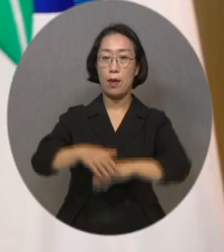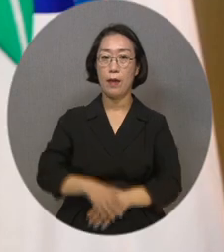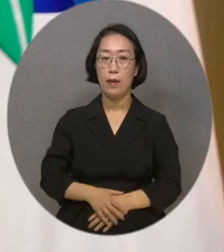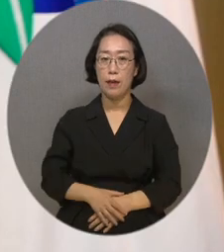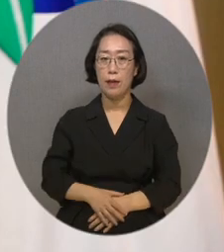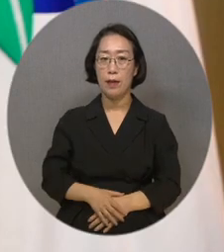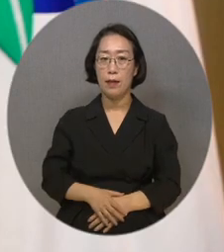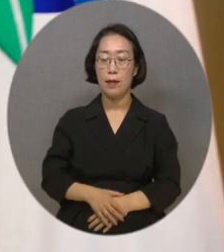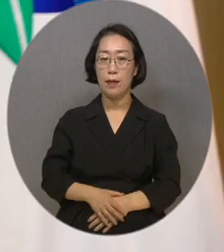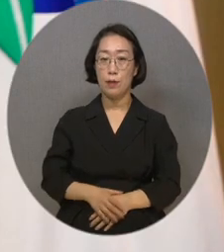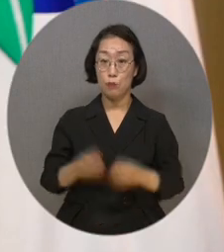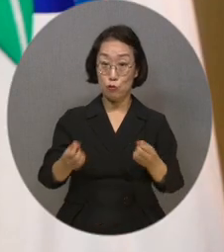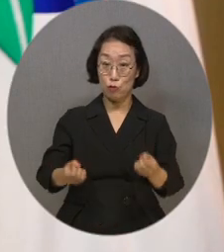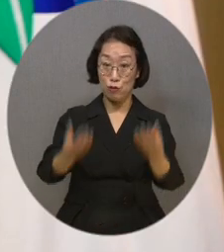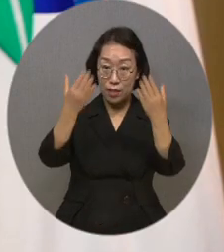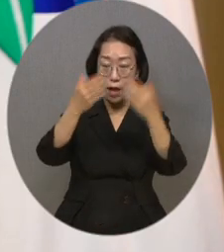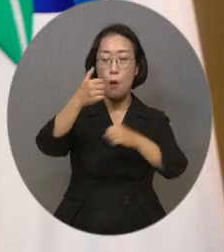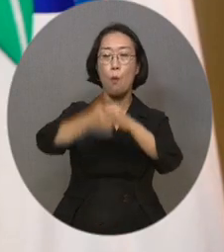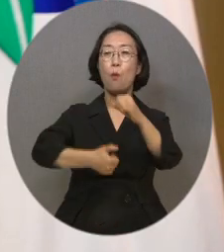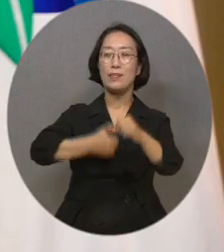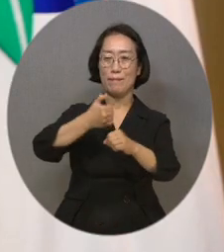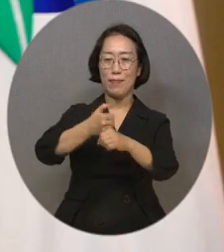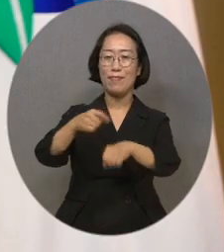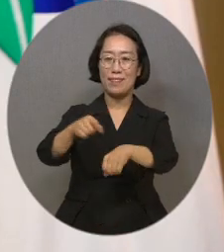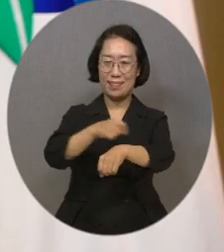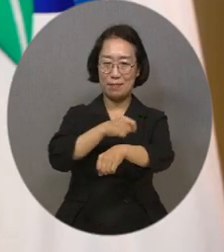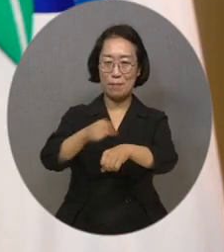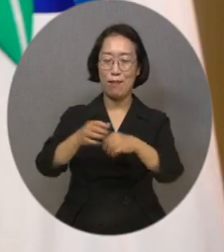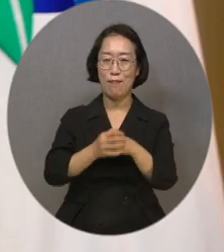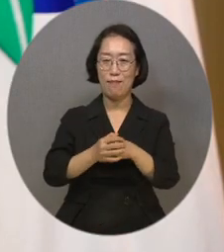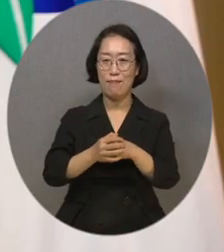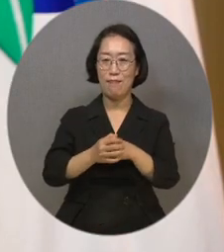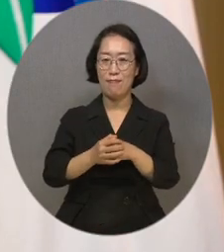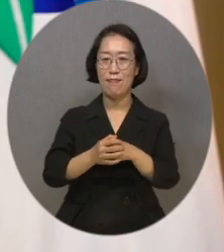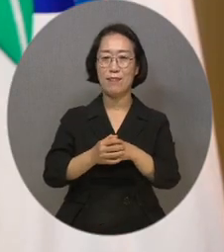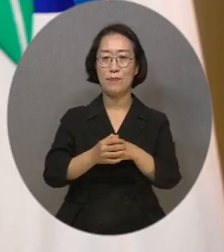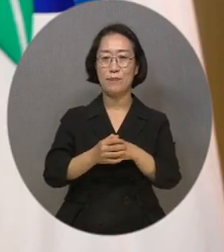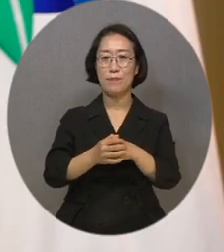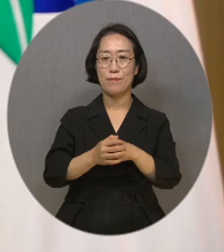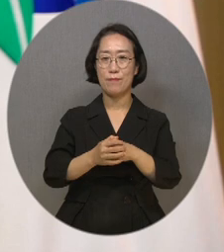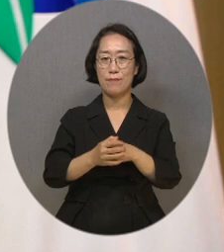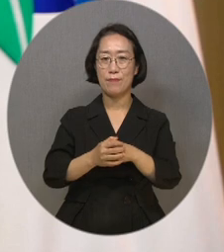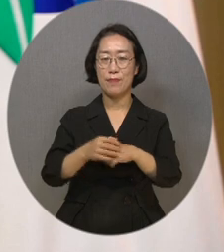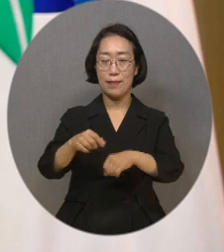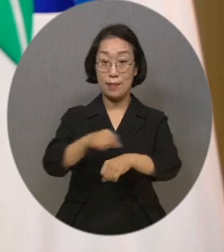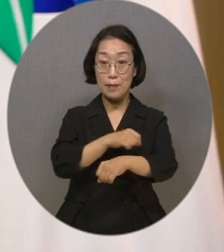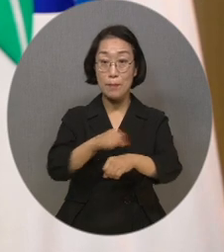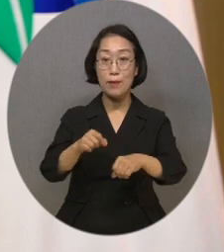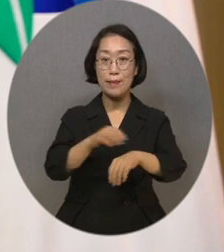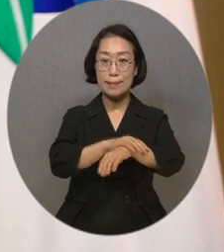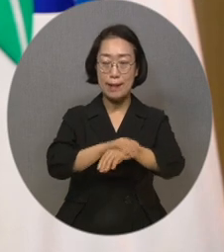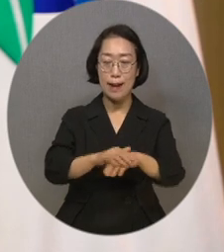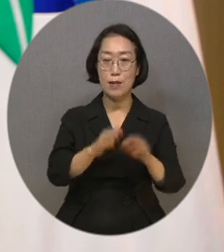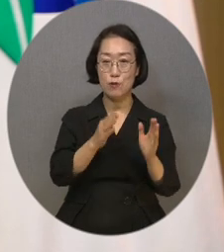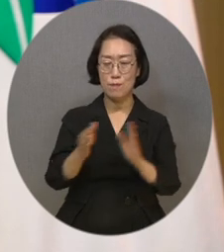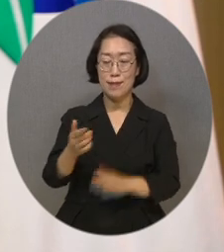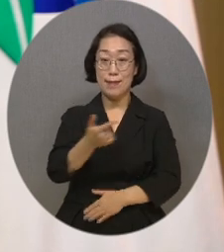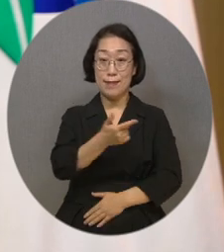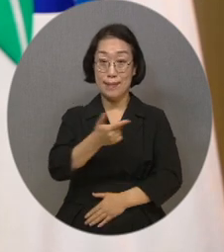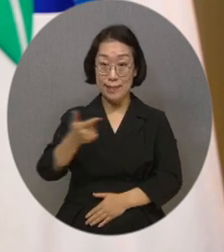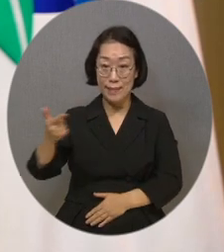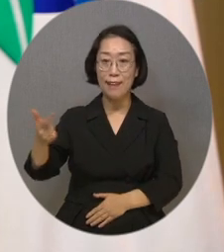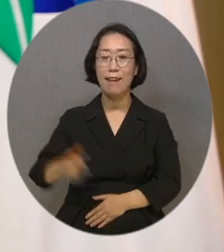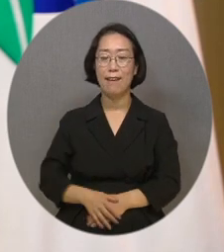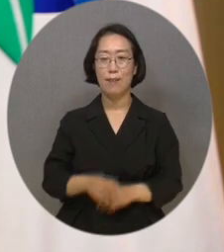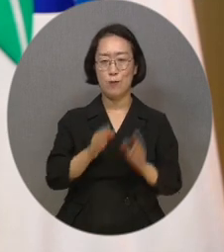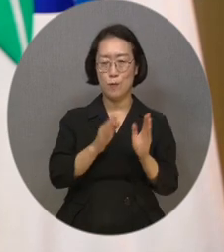모양성제는 50주년을 맞게 됩니다. 이 50주년이니만큼 우리 고창군에서 보다 성대하고 의미